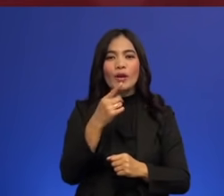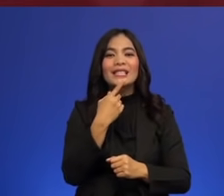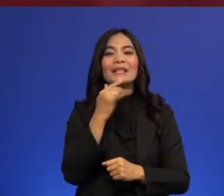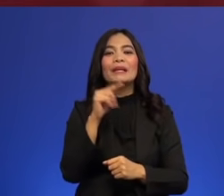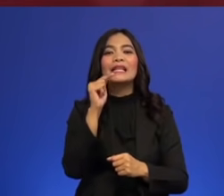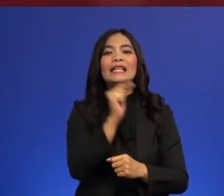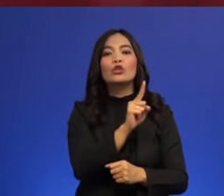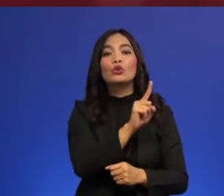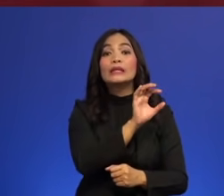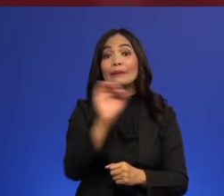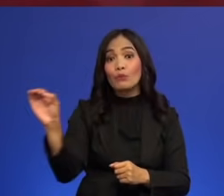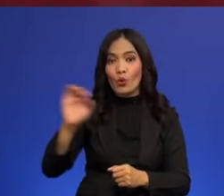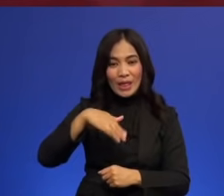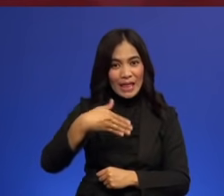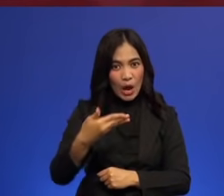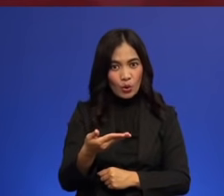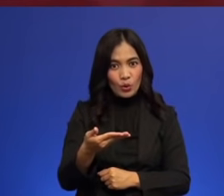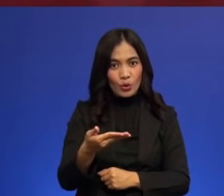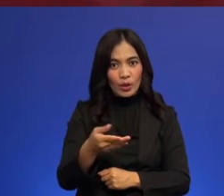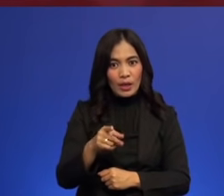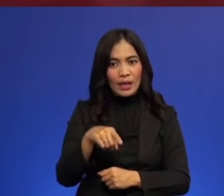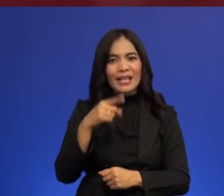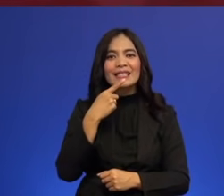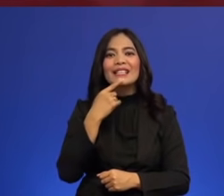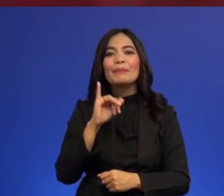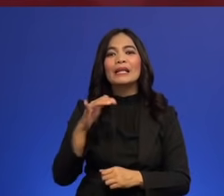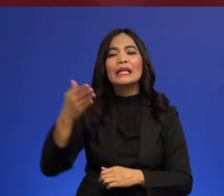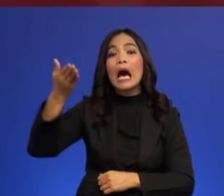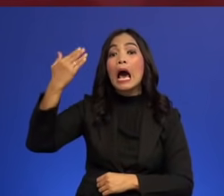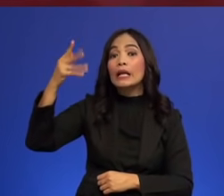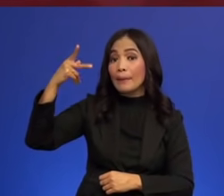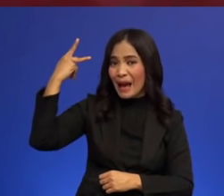itu 1000 tahun. Seperti hari kemarin.